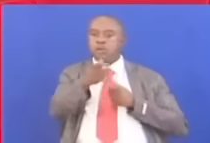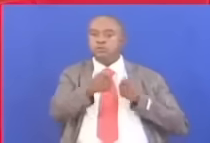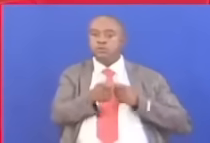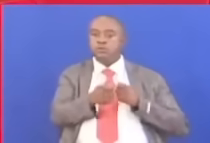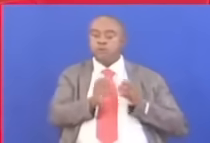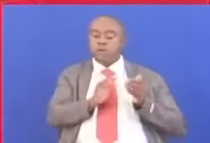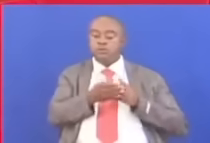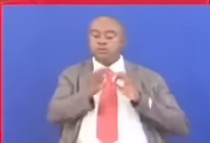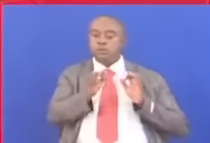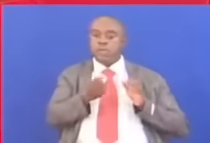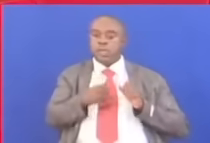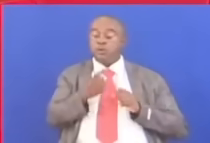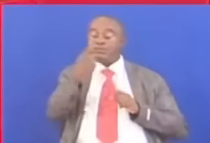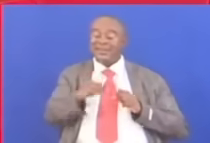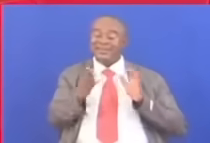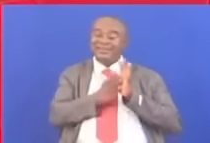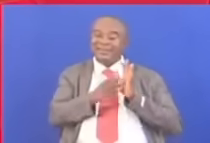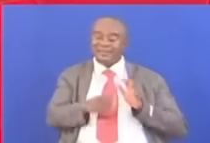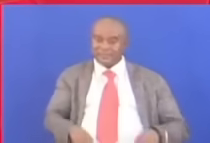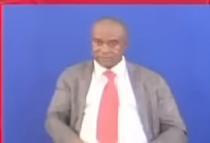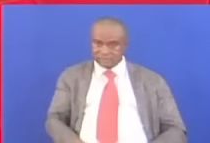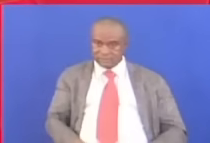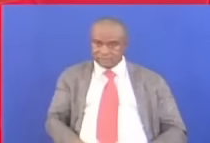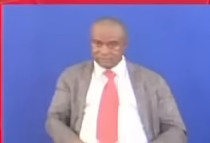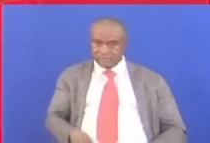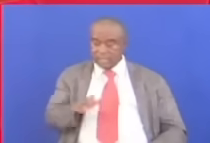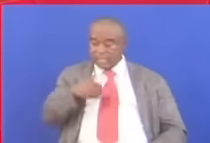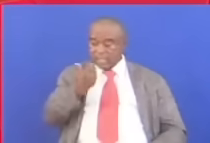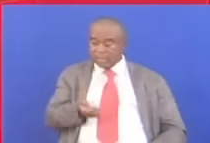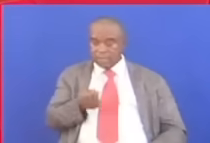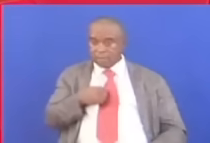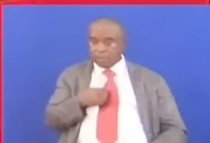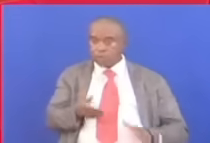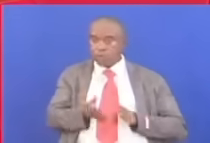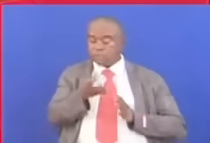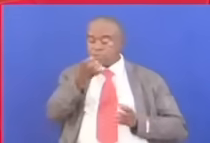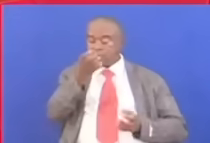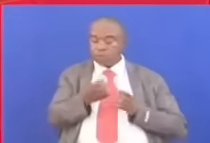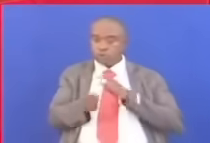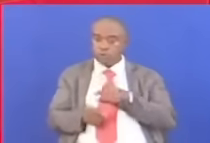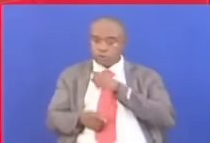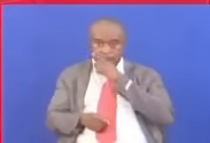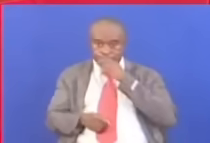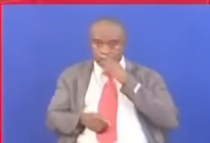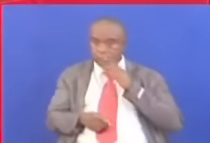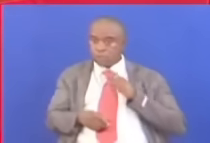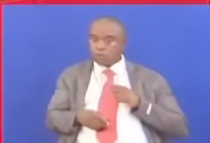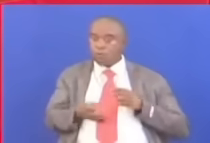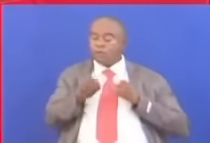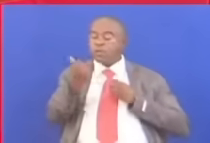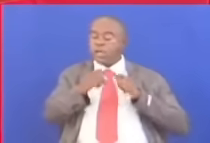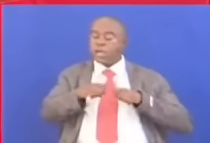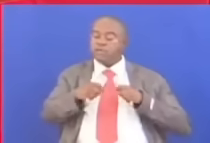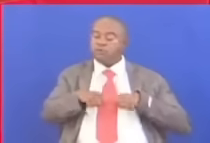wati ubora kii na baada yaam kenda wame garu